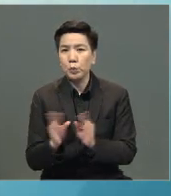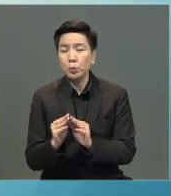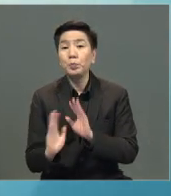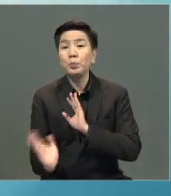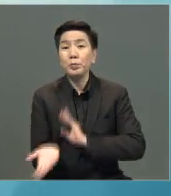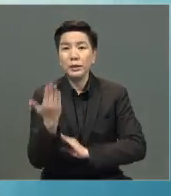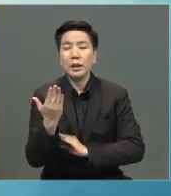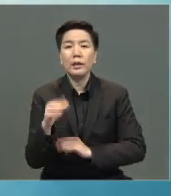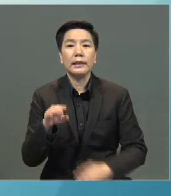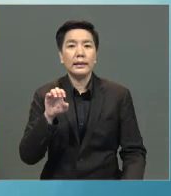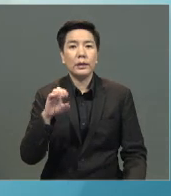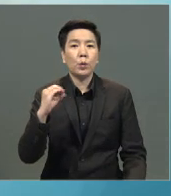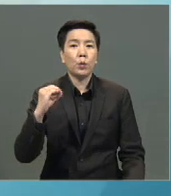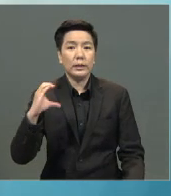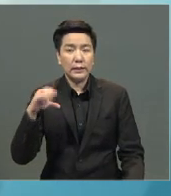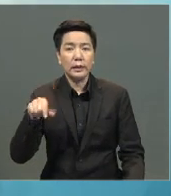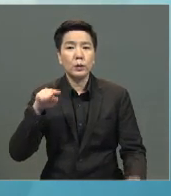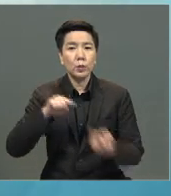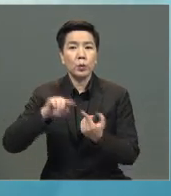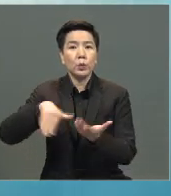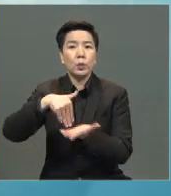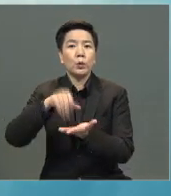ก็บอกว่ามาจากเรื่องของอาชีพพนักงานงวดนะครับแล้วก็เป็นส่วนใหญ่ที่ประชุมเมื่อเช้านี้ของทางeocหรือที่ประชุมของศูนย์ปฏิบัติการทางด้านสาธารณสุขที่กระทรวงสาธารณสุขก็ยังไม่อยากให้มีข้อสรุปอย่างนั้นนะครับเพราะว่าความเสี่ยงของการติดเชื้อของคนที่ไปอยู่ในต่างประเทศอาจจะเกี่ยวข้องกับเรื่องของที่อยู่เรื่องของการไปในสังคมของต่างประเทศที่มีการติดเชื้อสูงอาจจะไปซื้ออาหารรับประทานไปที่ชุมชนไปจุดอีกหลายๆเรื่องซึ่งเรายังไม่รู้เนี่ยนะครับเพราะฉันกระบวนการการสอบสวนสืบสวนต้องมีขึ้นมามากกว่าเรื่องของการซักถามหรือแค่ประวัติว่าบอกว่าเป็นอาชีพพนักงานนวดแล้วก็เป็นเหมาเขาเลยว่าเขาเป็นอย่างเงี้ยมาจากเรื่องของอาชีพเขาก็ยังไม่ได้นะครับเพราะตอนนี้จะมีเรื่องที่จะโยงไปก็คือว่าแหมหลายคนบอกว่าเดี๋ยว